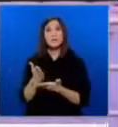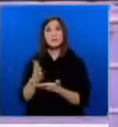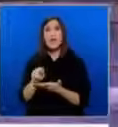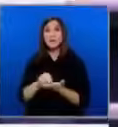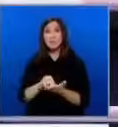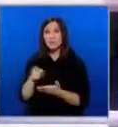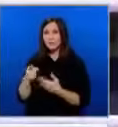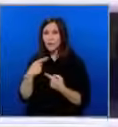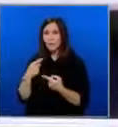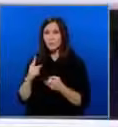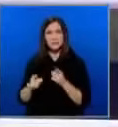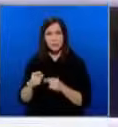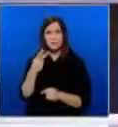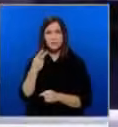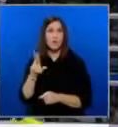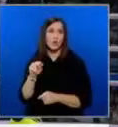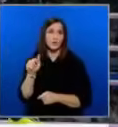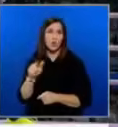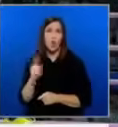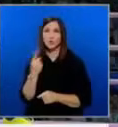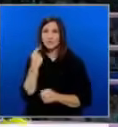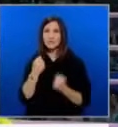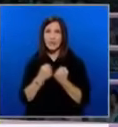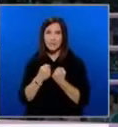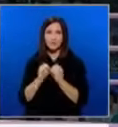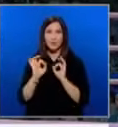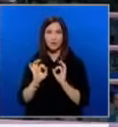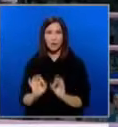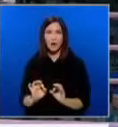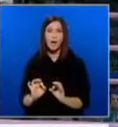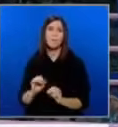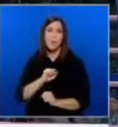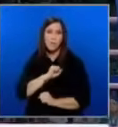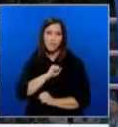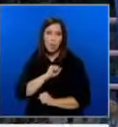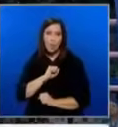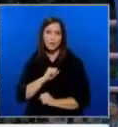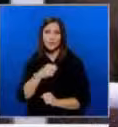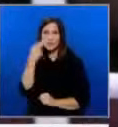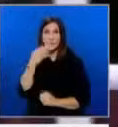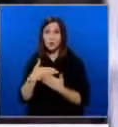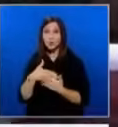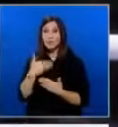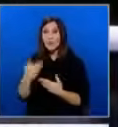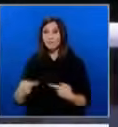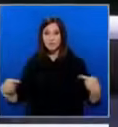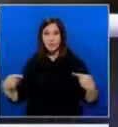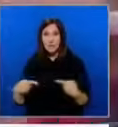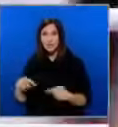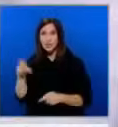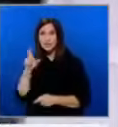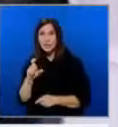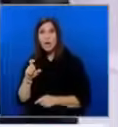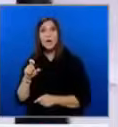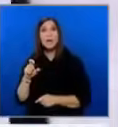треньор. Ето какво имаше да ни каже той, освен за мача, така и по наболялата тема относно следващата съперничка на